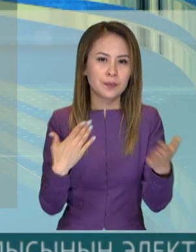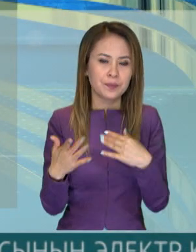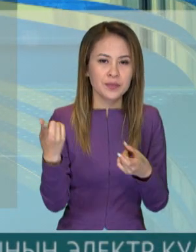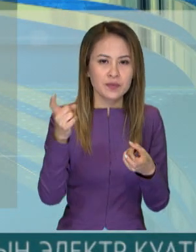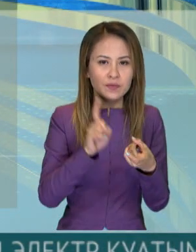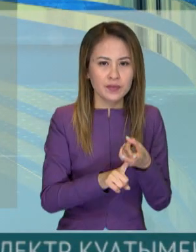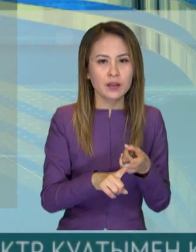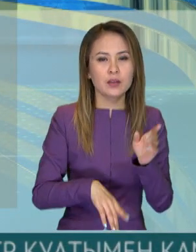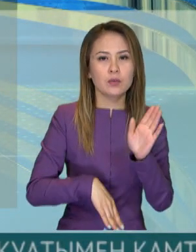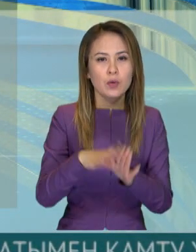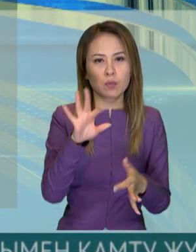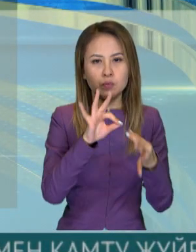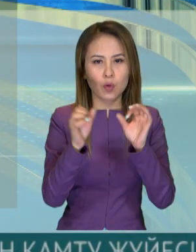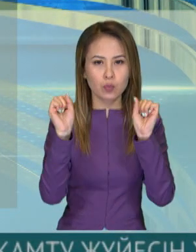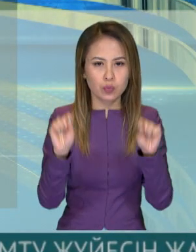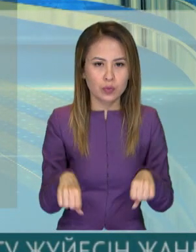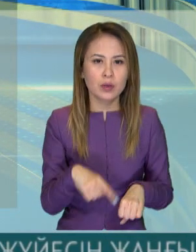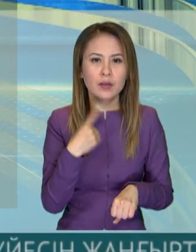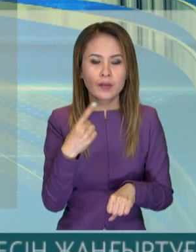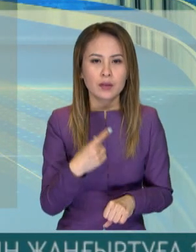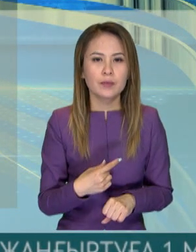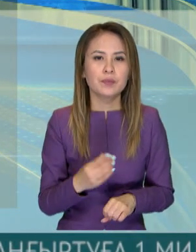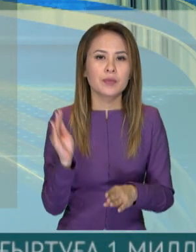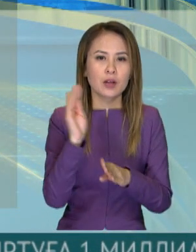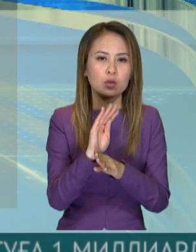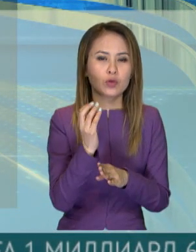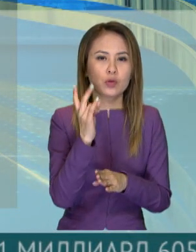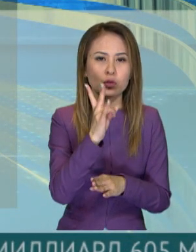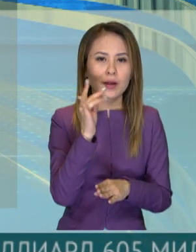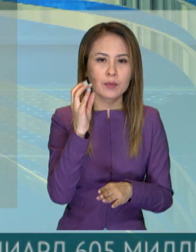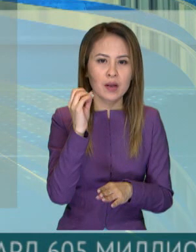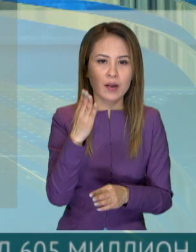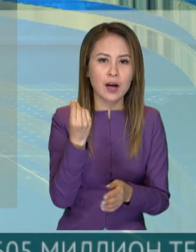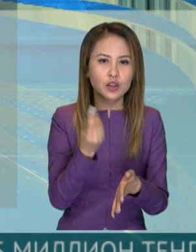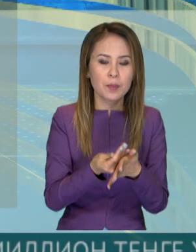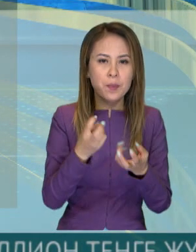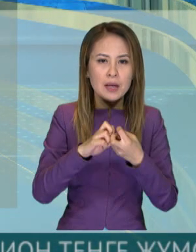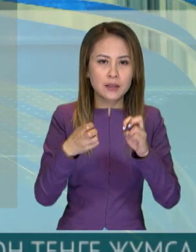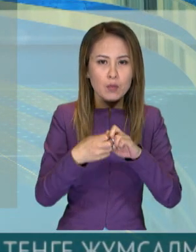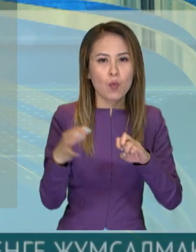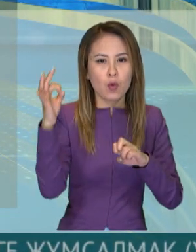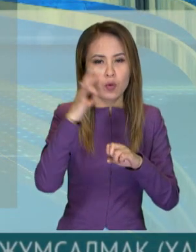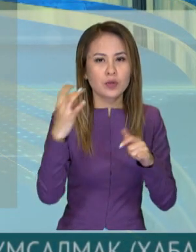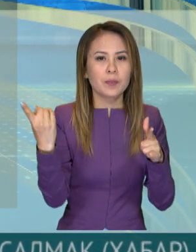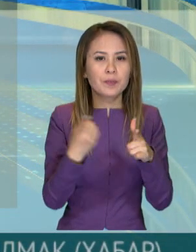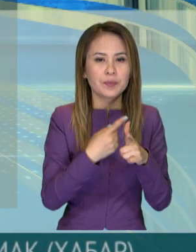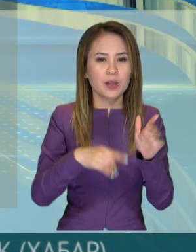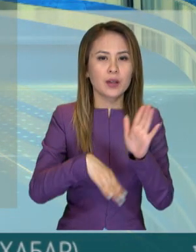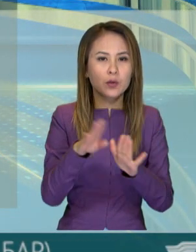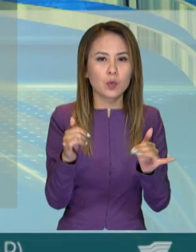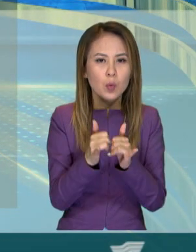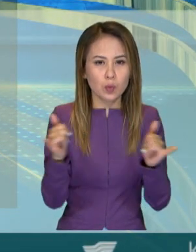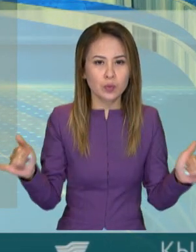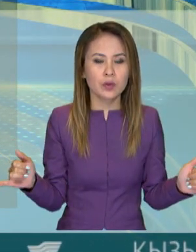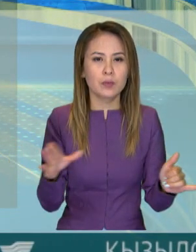байланыс орнатуға негіз бола алады деген сөздерін келтіреді. Сондай-ақ мақалада Нұрсұлтан Назарбаев қаржылық мәселелері бойынша ынтымақтастықты